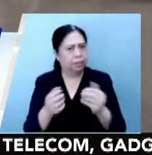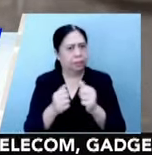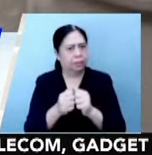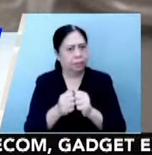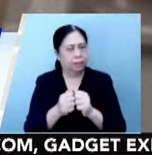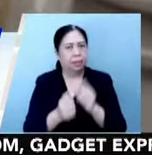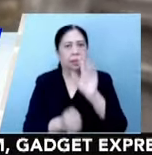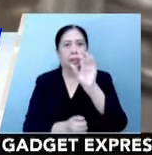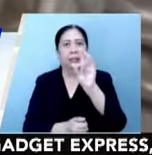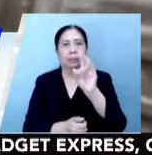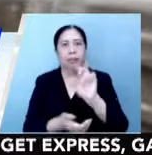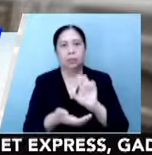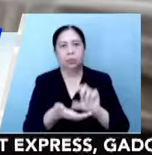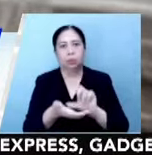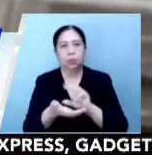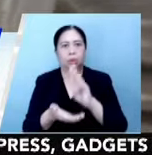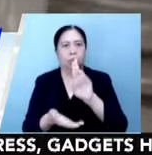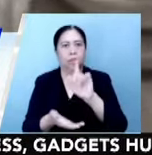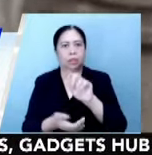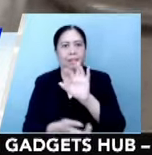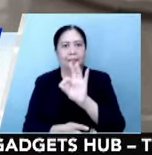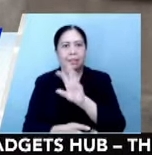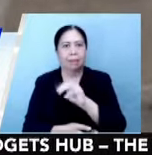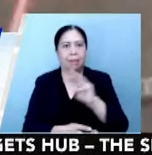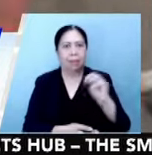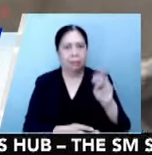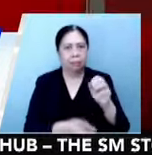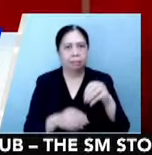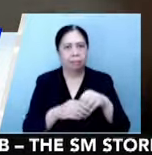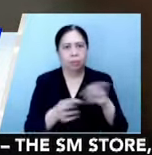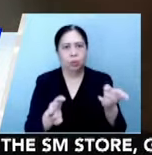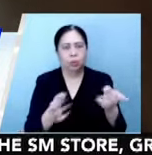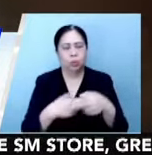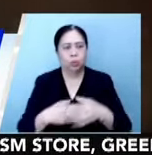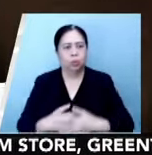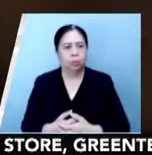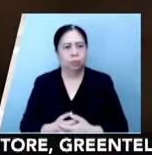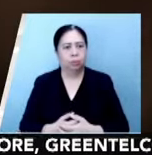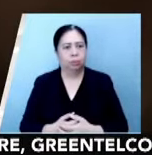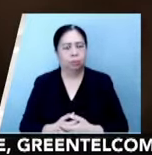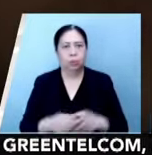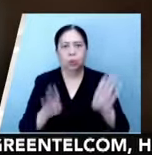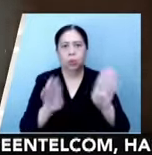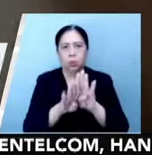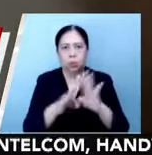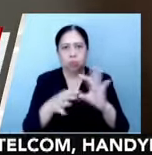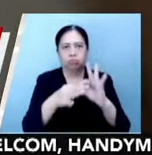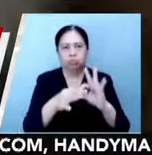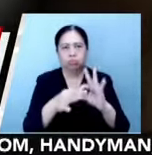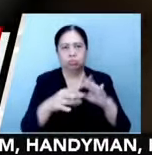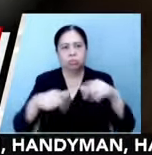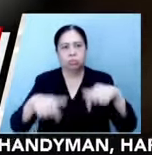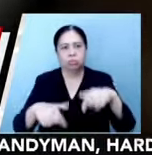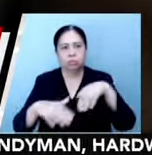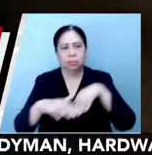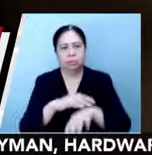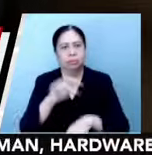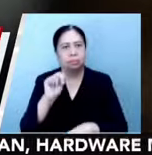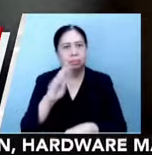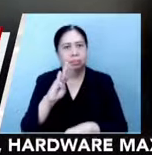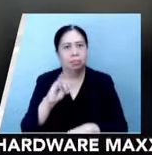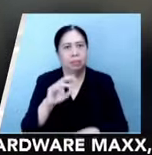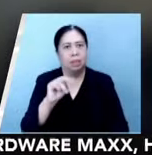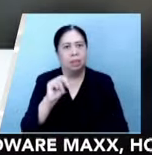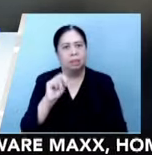bala ng 9mm sa isa sa mga kwarto. Sarado kandado itong bahay na to na pinasok ng NBI, NCR